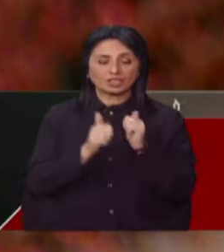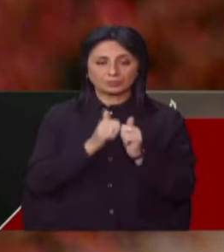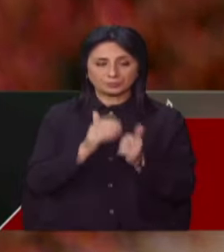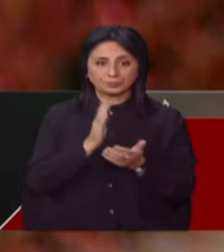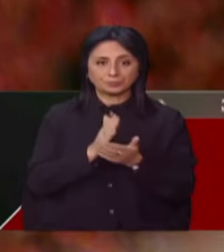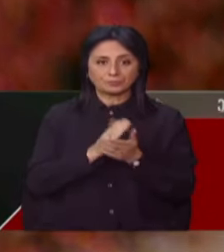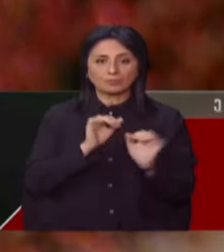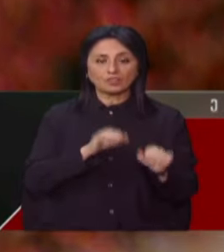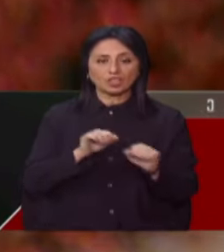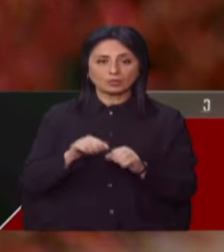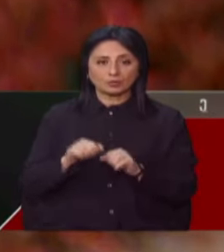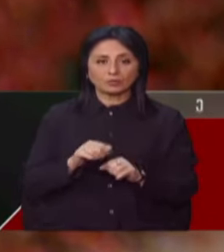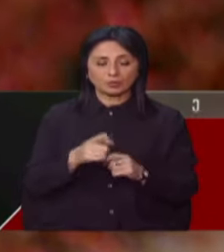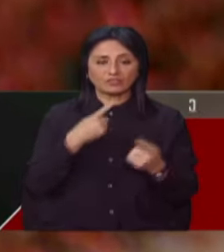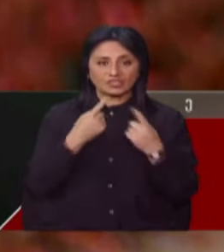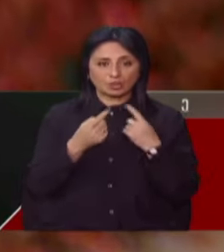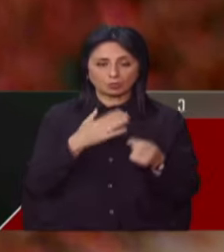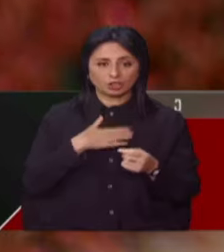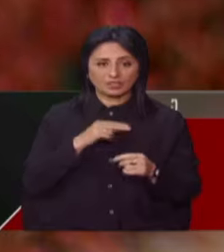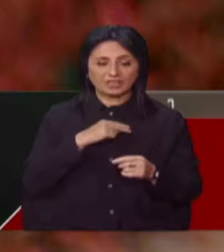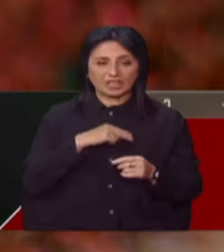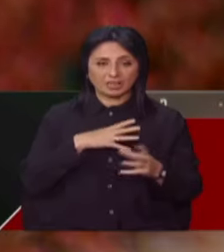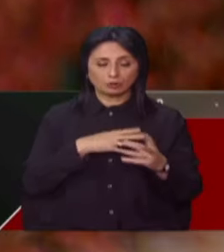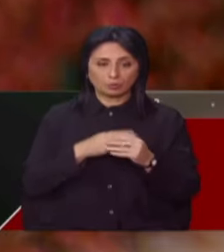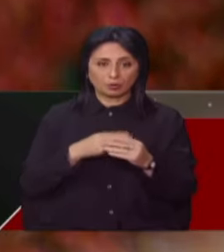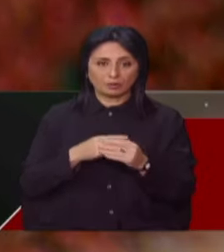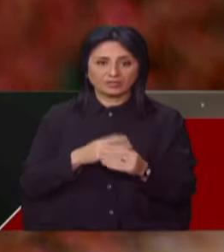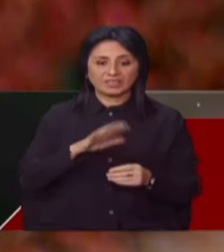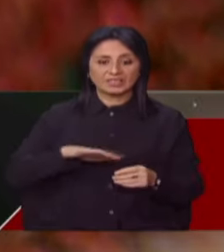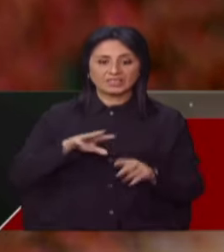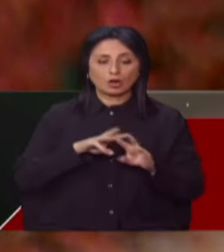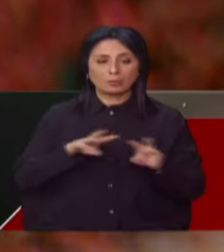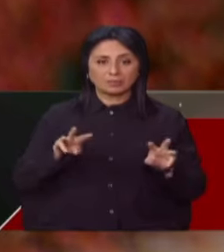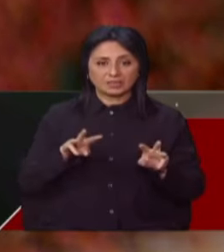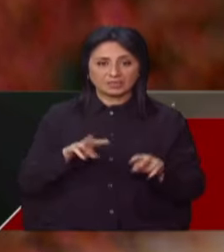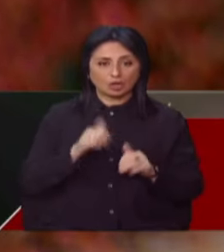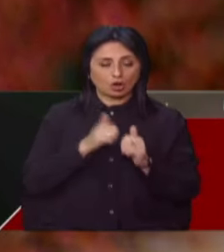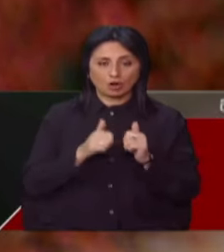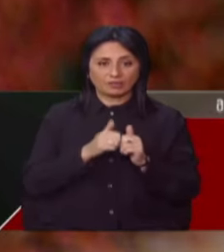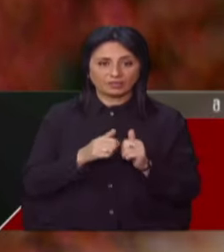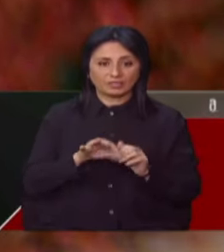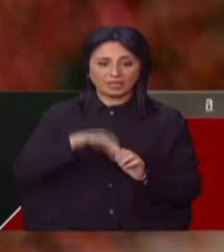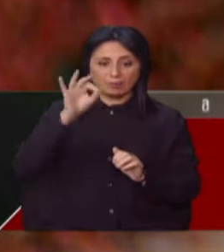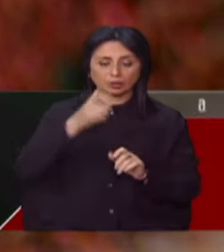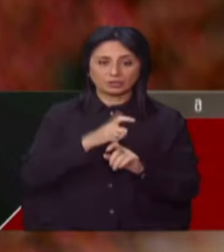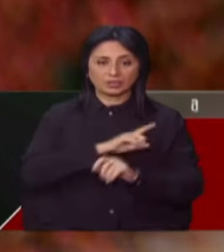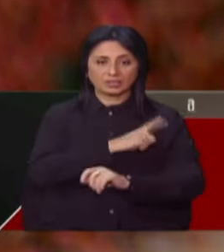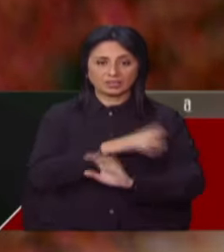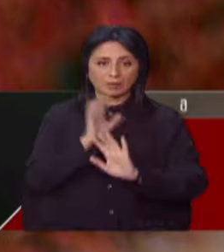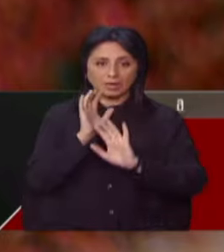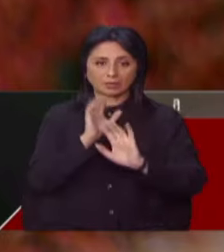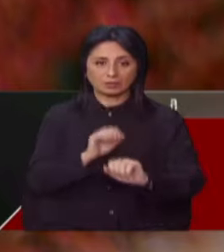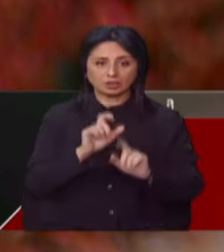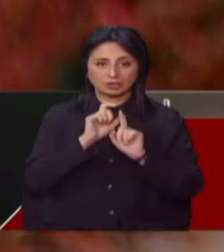გვაქვს შესაძლებლობა ხოლმე ვისაუბროთ ჩვენ თანამშრომლობაზე. საგარეო საქმეთა მინისტრი ყოველთვის გამოირჩევა ძალიან ძლიერი